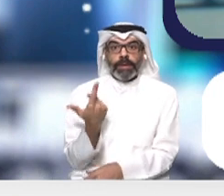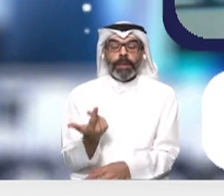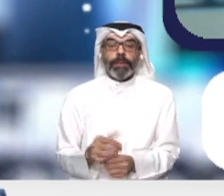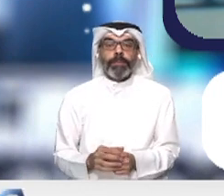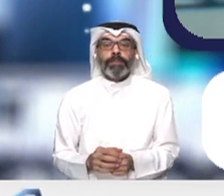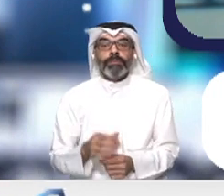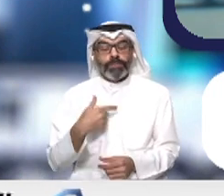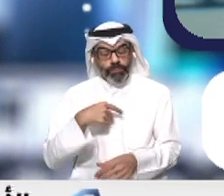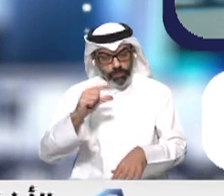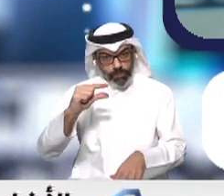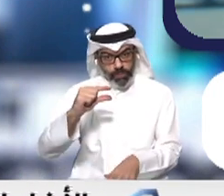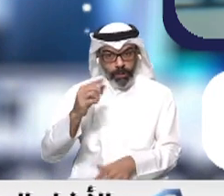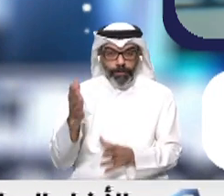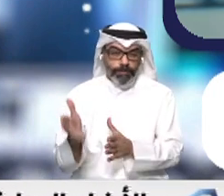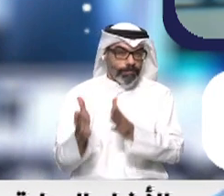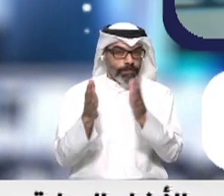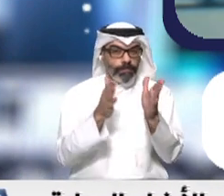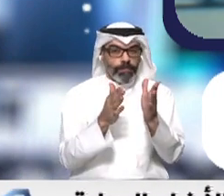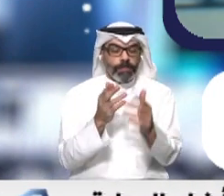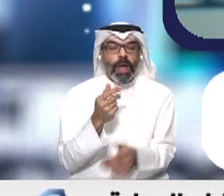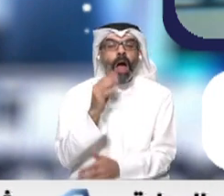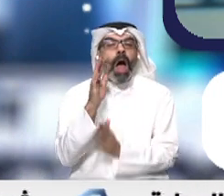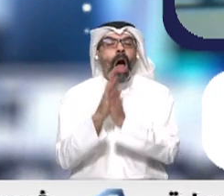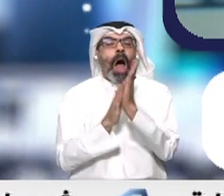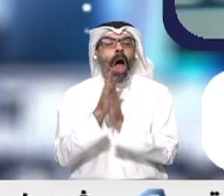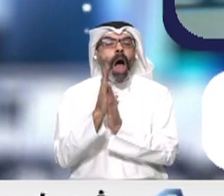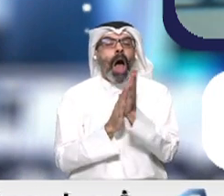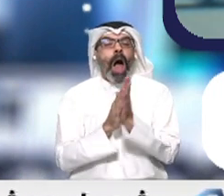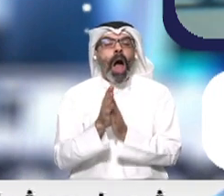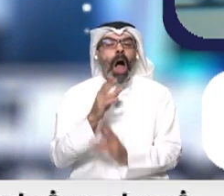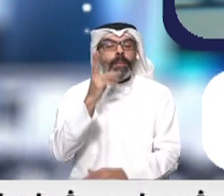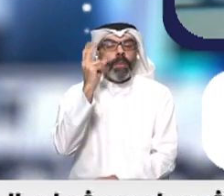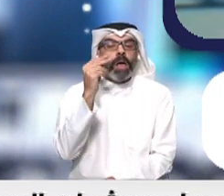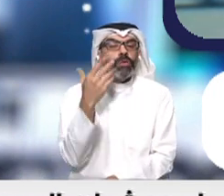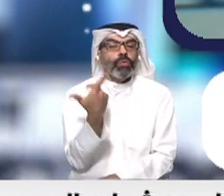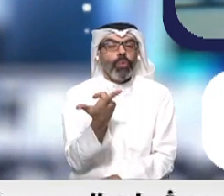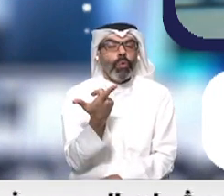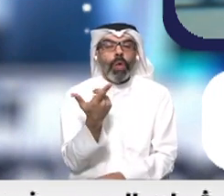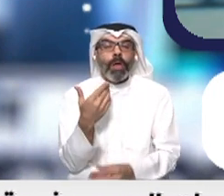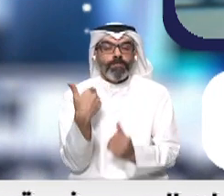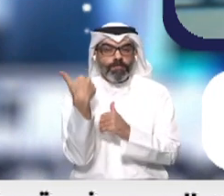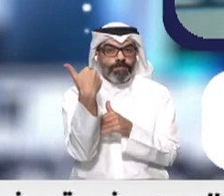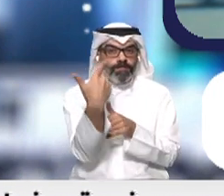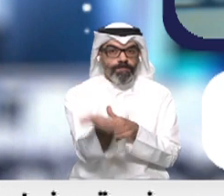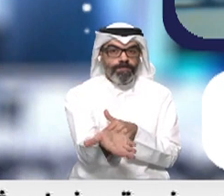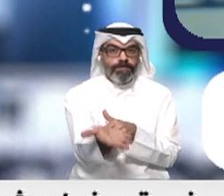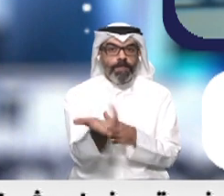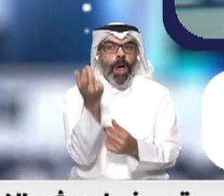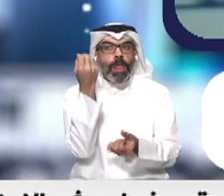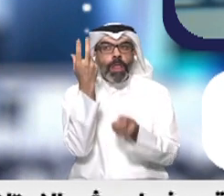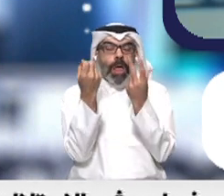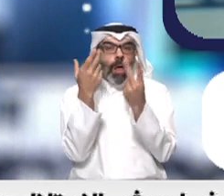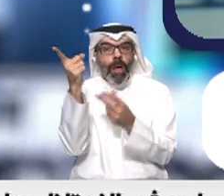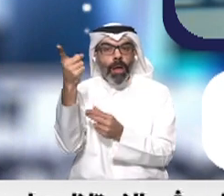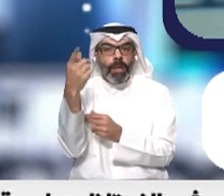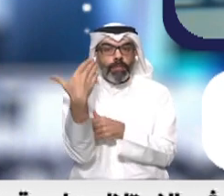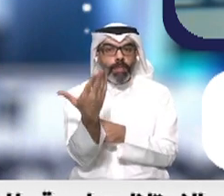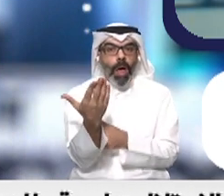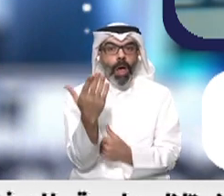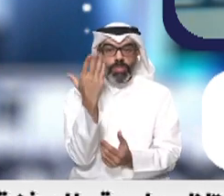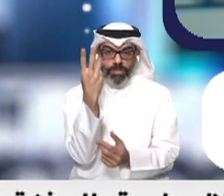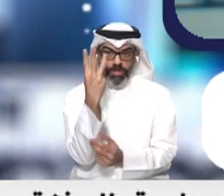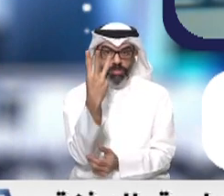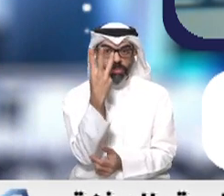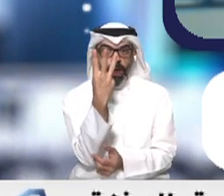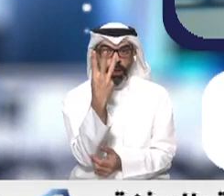نحن نعرج على رغبة حماس في تنفيذ الاقتراح الذي قدمه الرئيس الأمريكي ذو الثلاث مراحل،